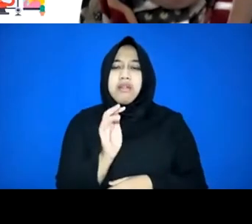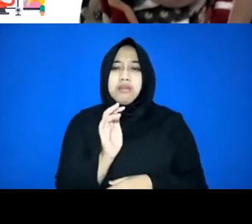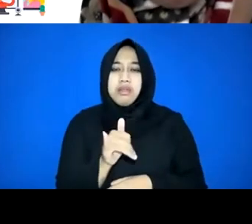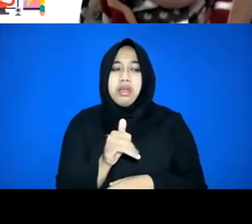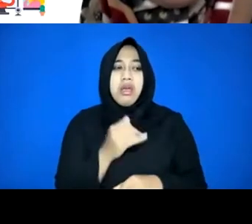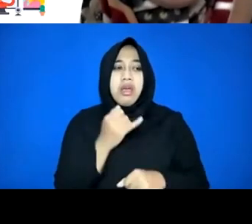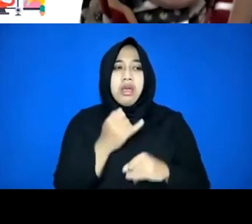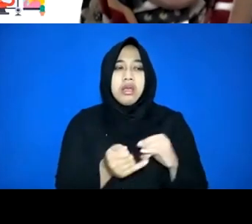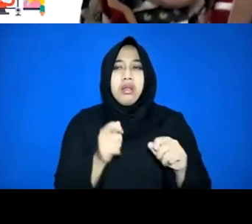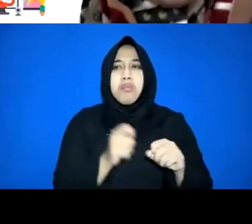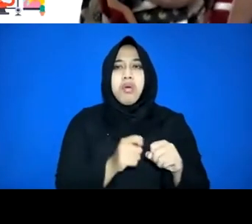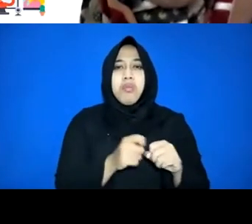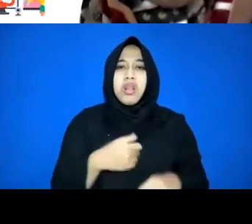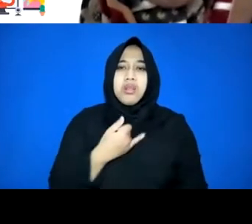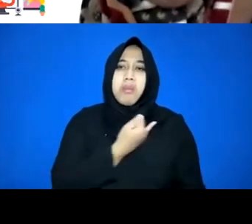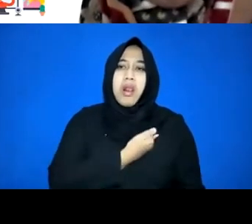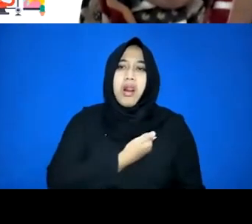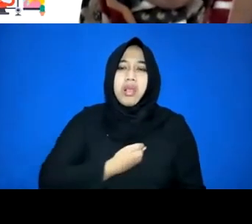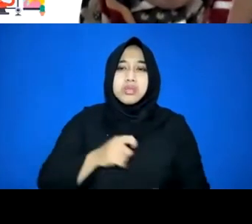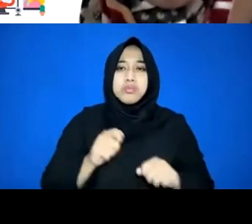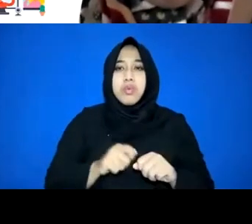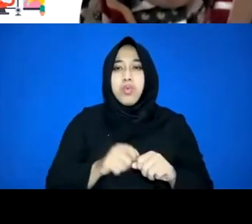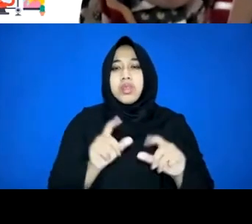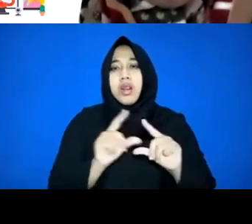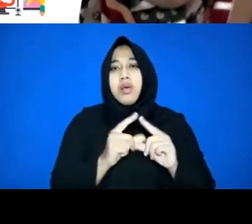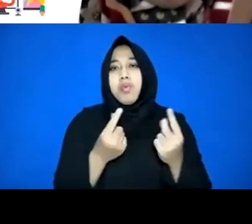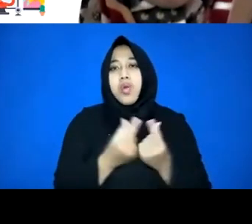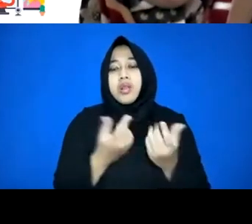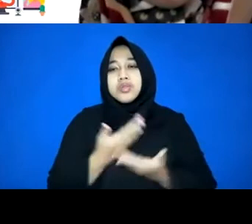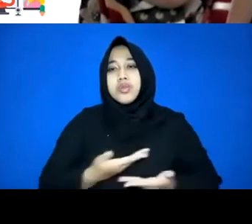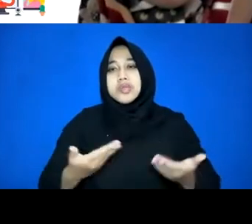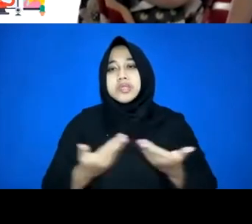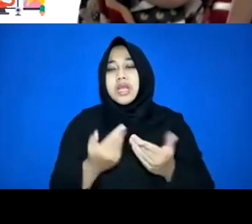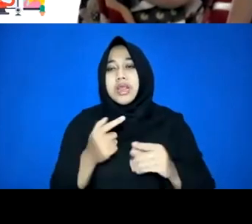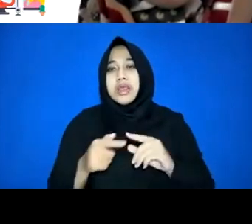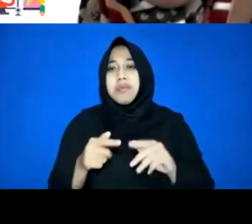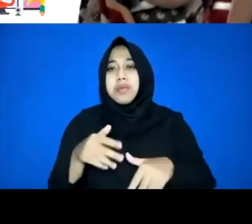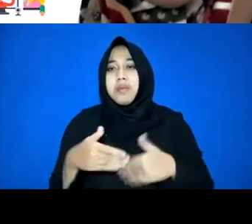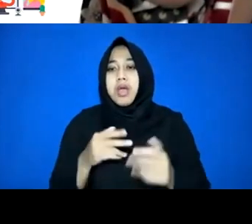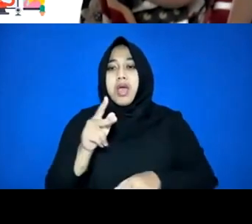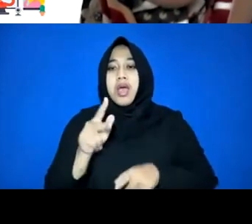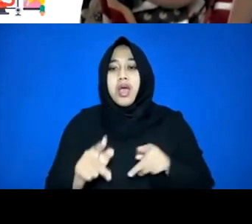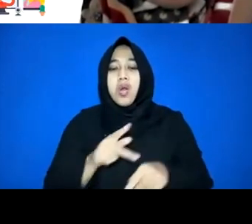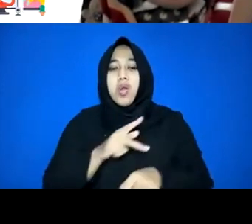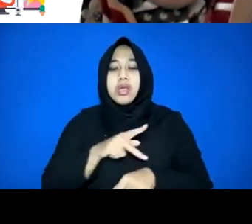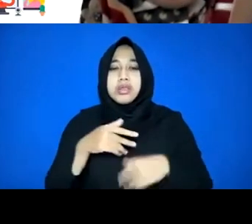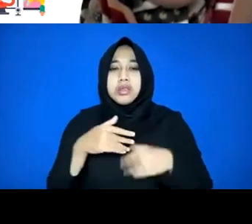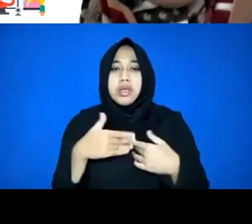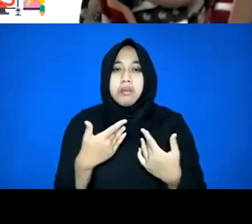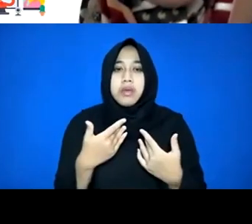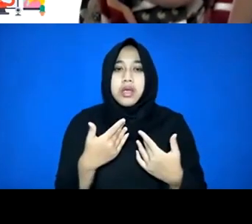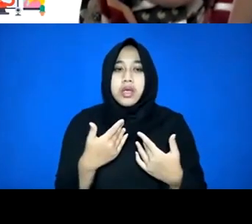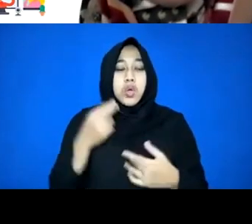jadi bikin malas untuk bikin laporan sosial. Tapi sih kalau kita karena memang